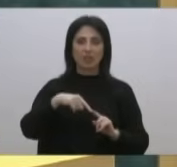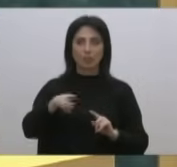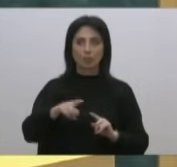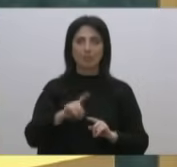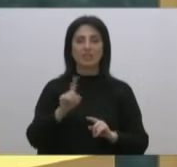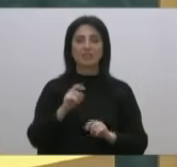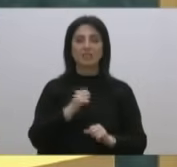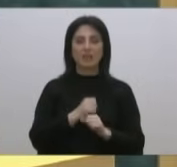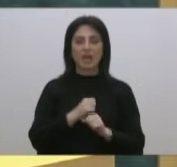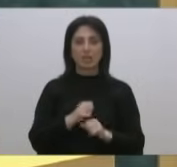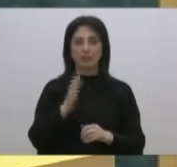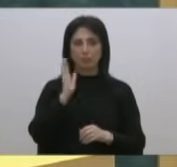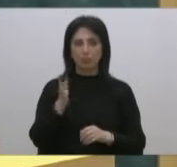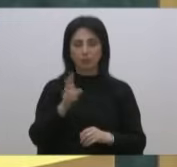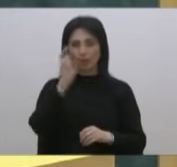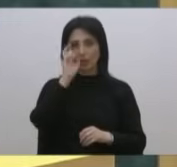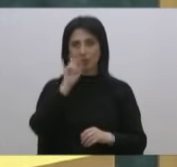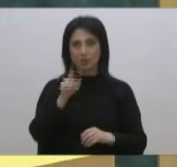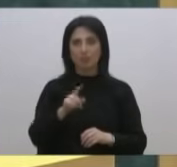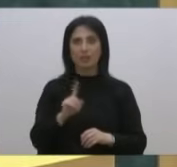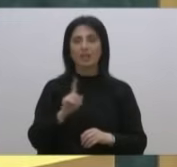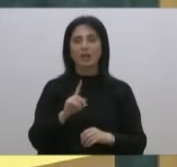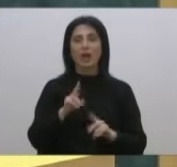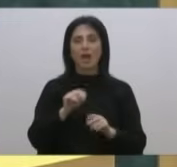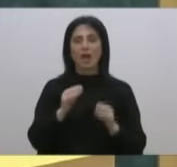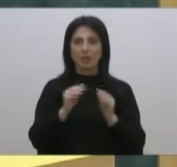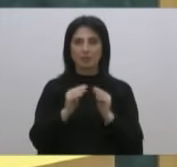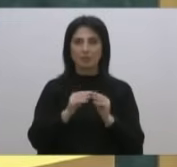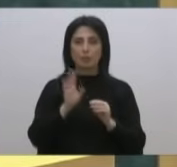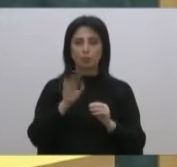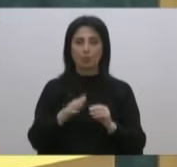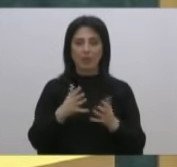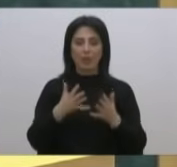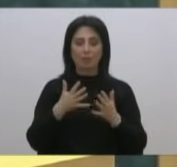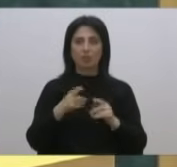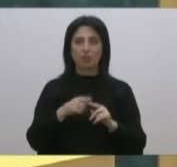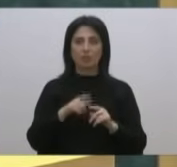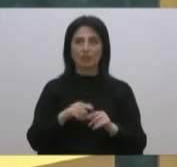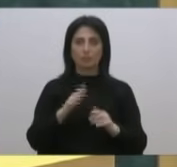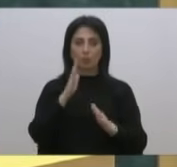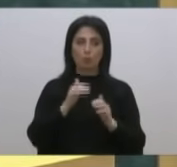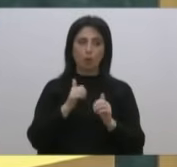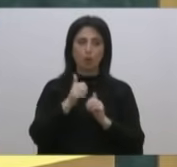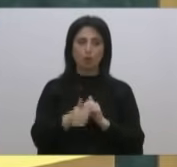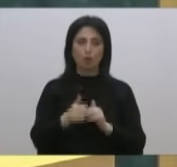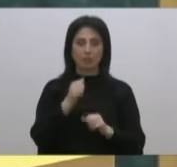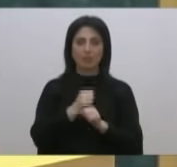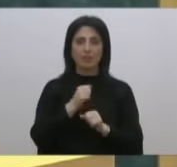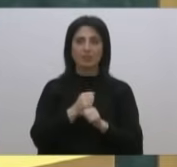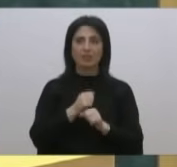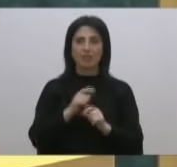liskamalobashi, rizgak eteba saprilebs, khelisupleba, da asevek ideu pro ganchretadi, da prognozireba diga